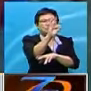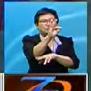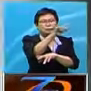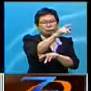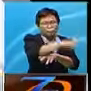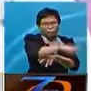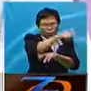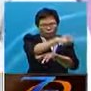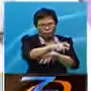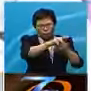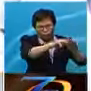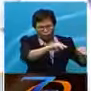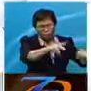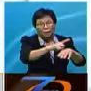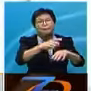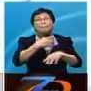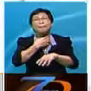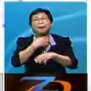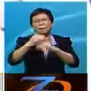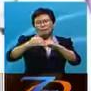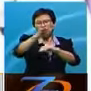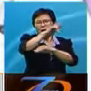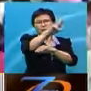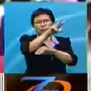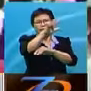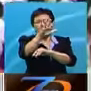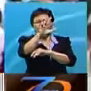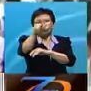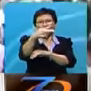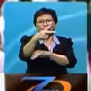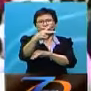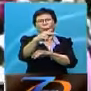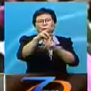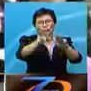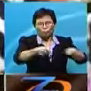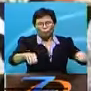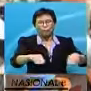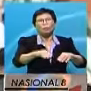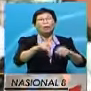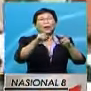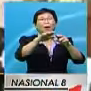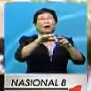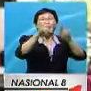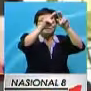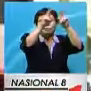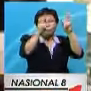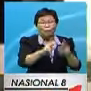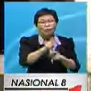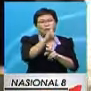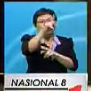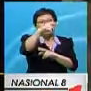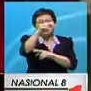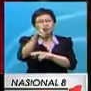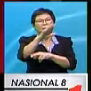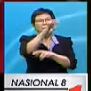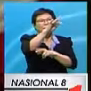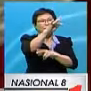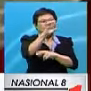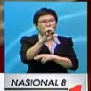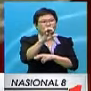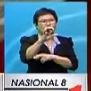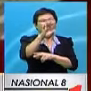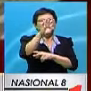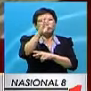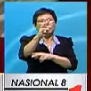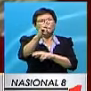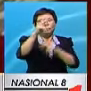28,649 calon. Di Perak pula, lebih 35,000 calon menduduki UPSR di 869 pusat